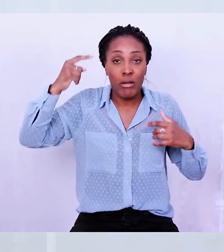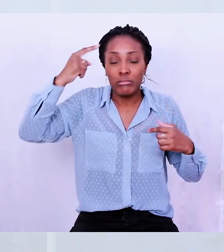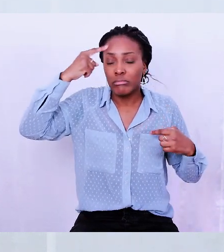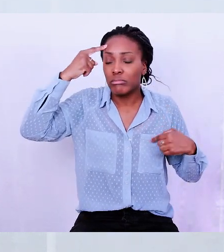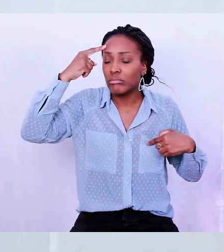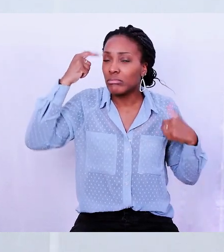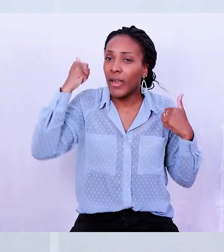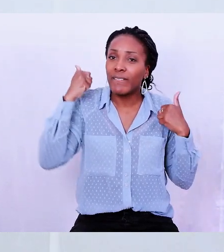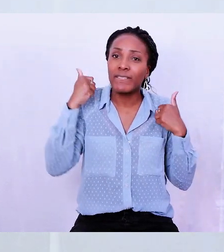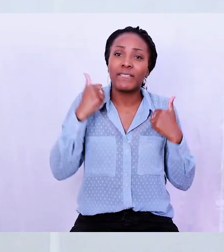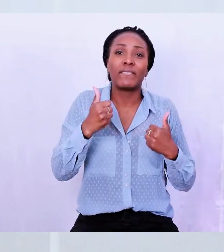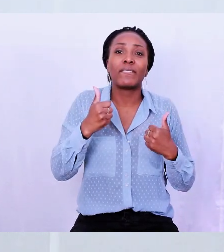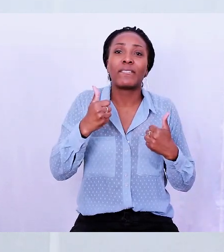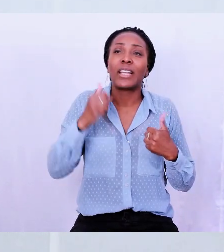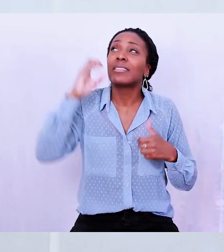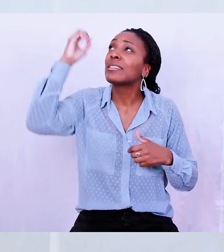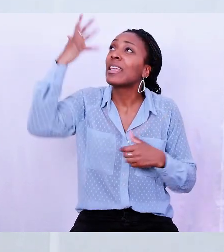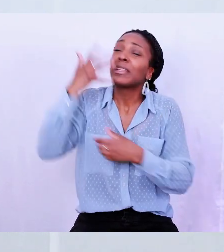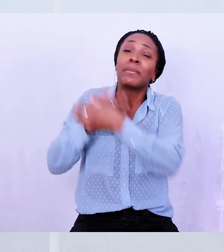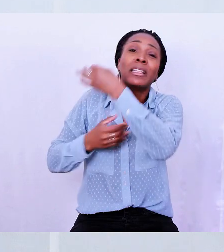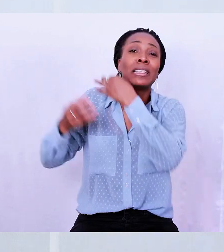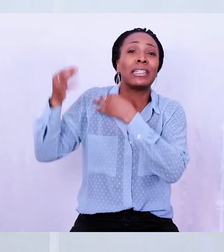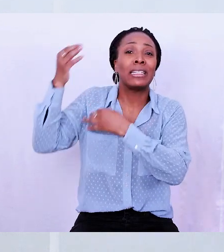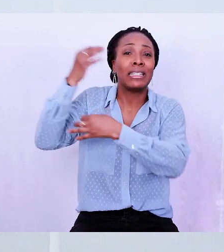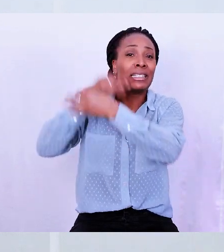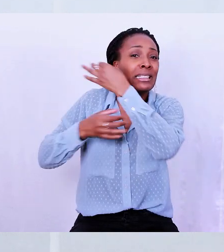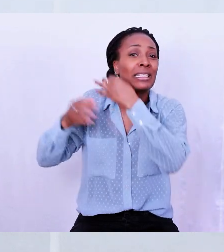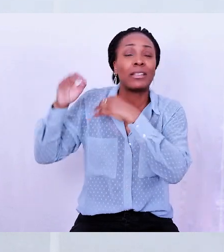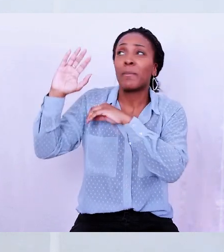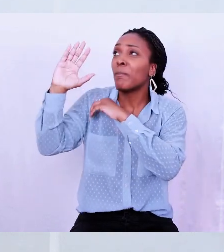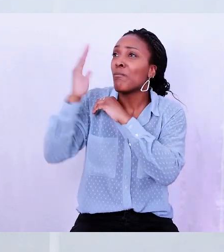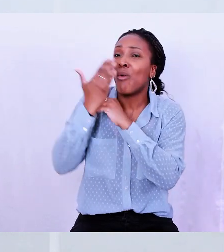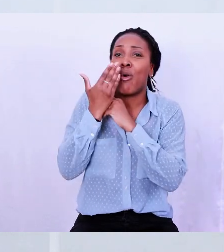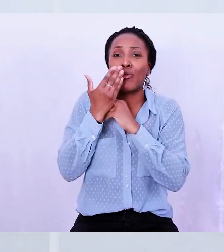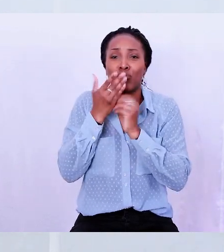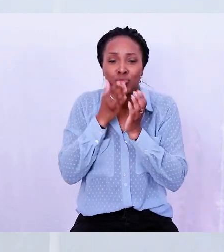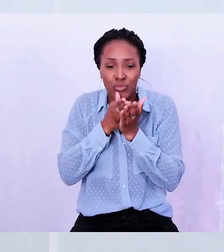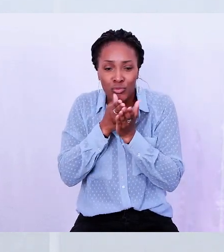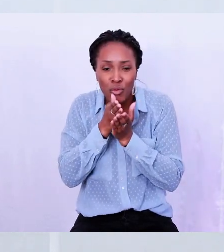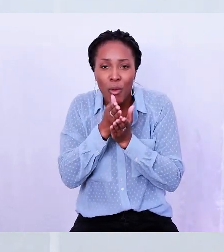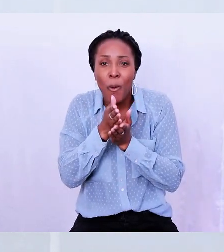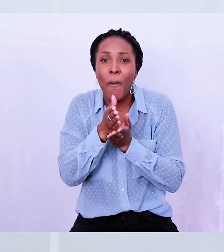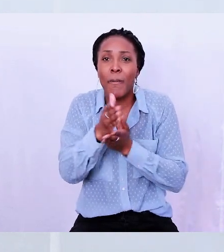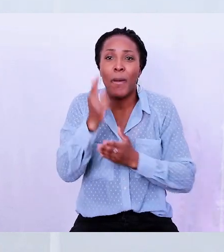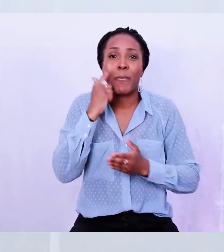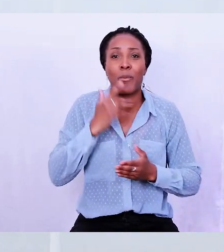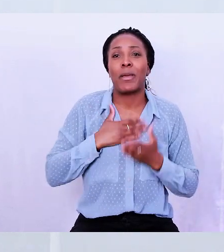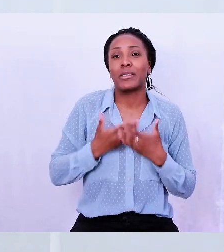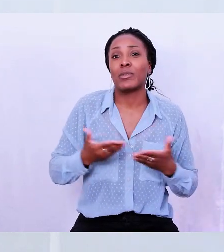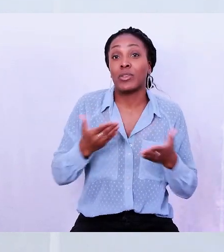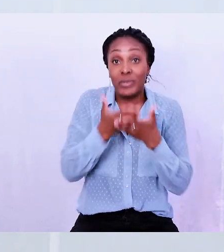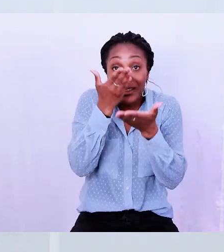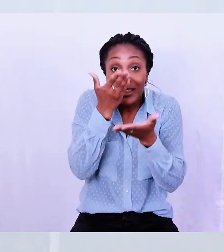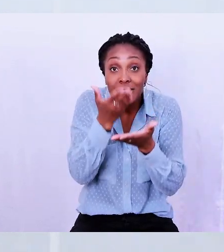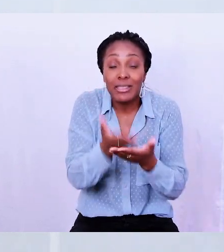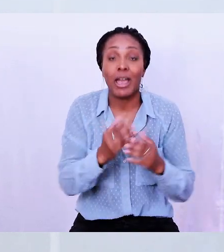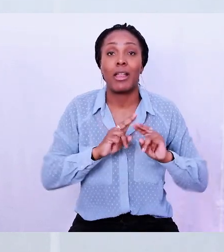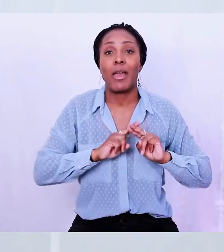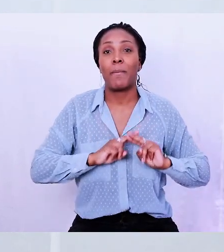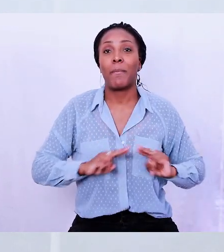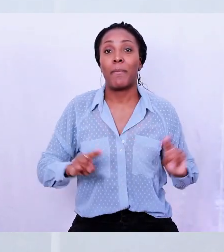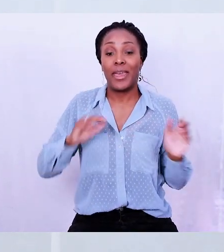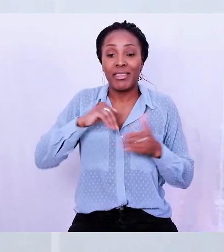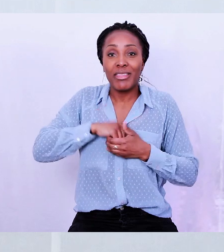intactes et tu entends la voix de l'Esprit qui va te montrer la direction dans ta situation. C'est ça le résultat de la paix. La